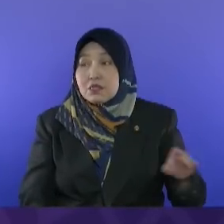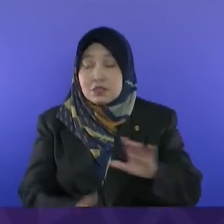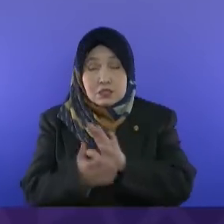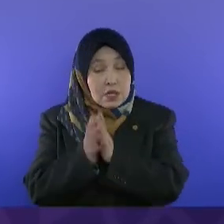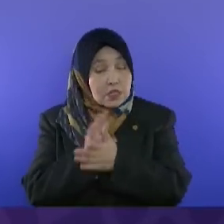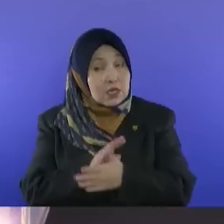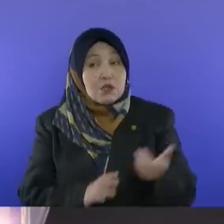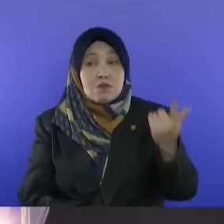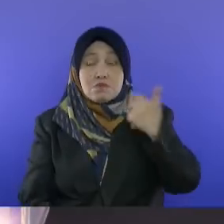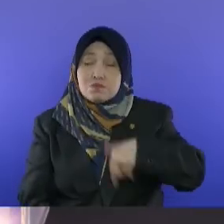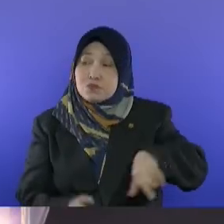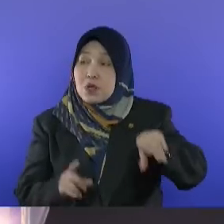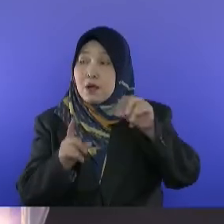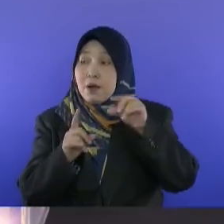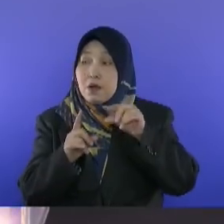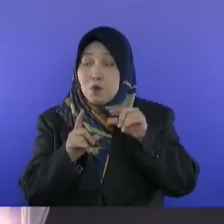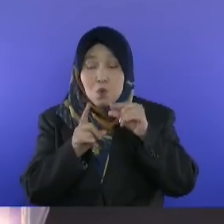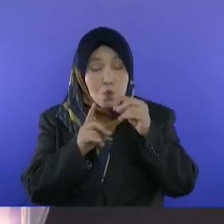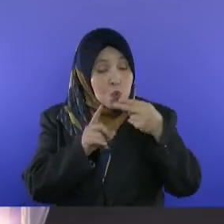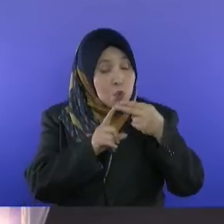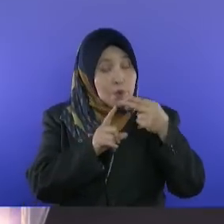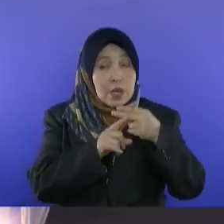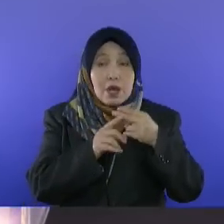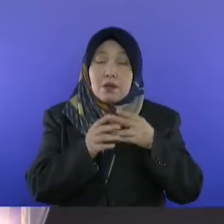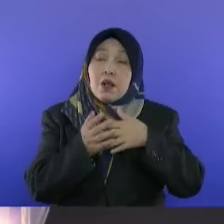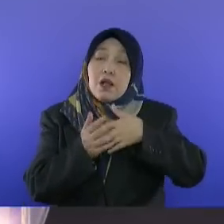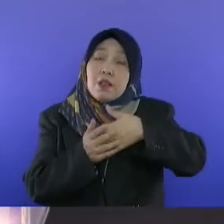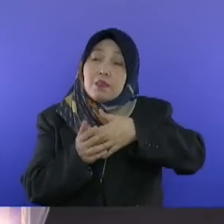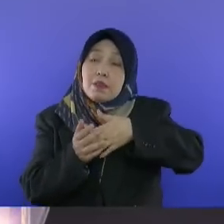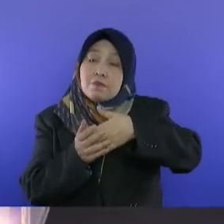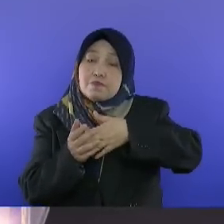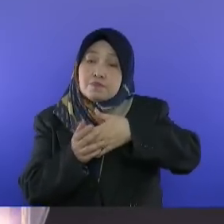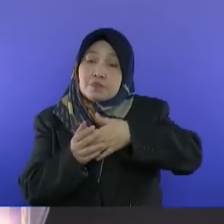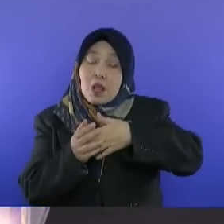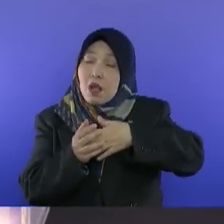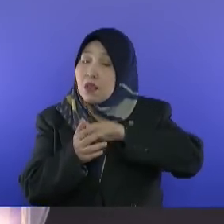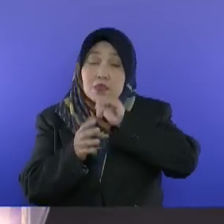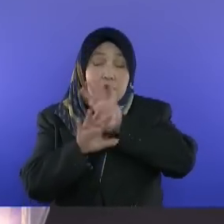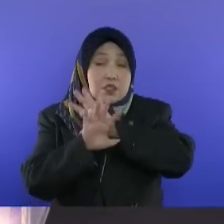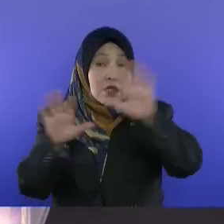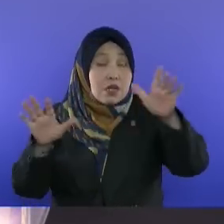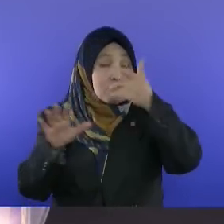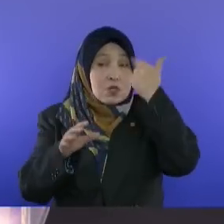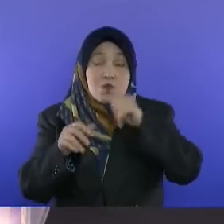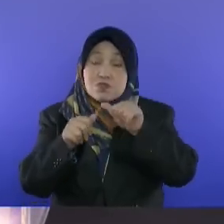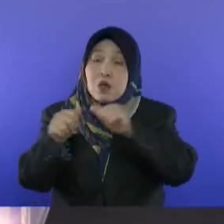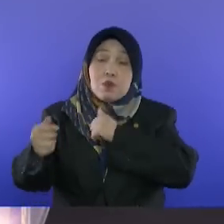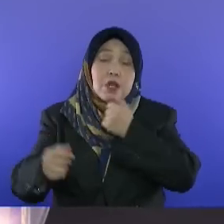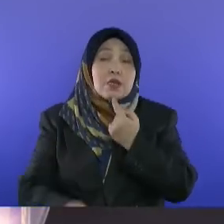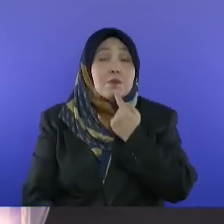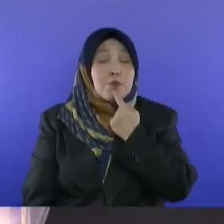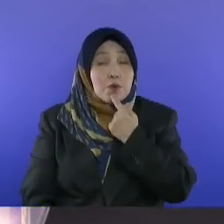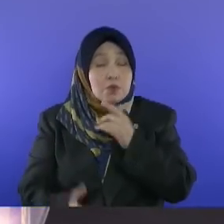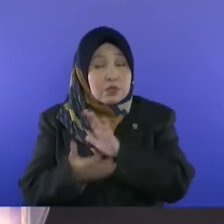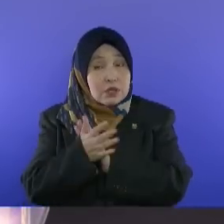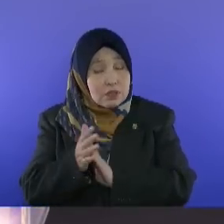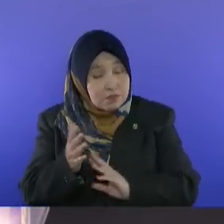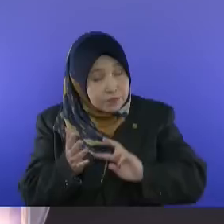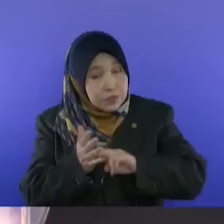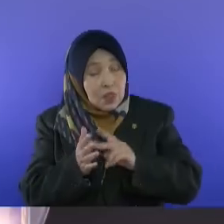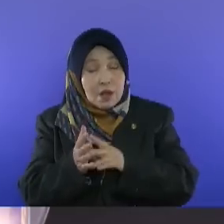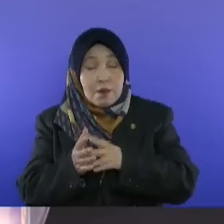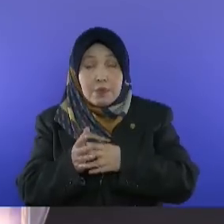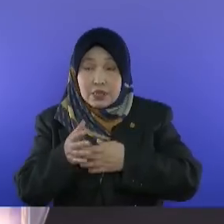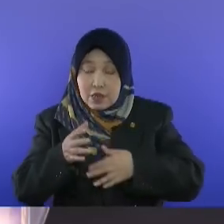huruf yang agak lemahnya kurang jelas karena jauh daripada sekali lagi bagi